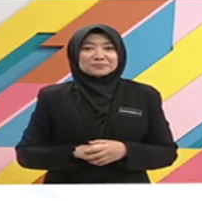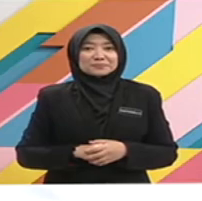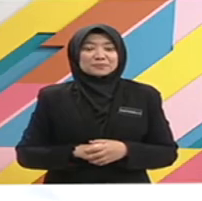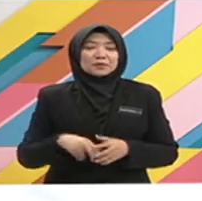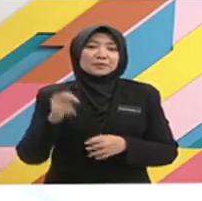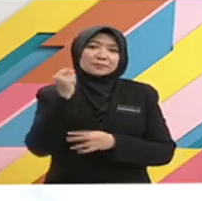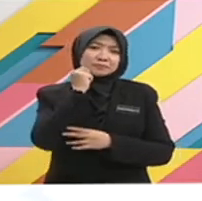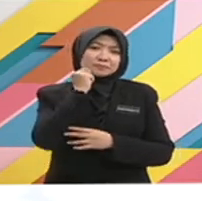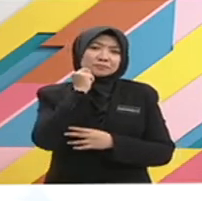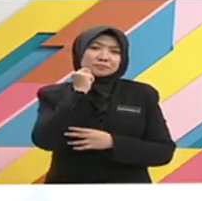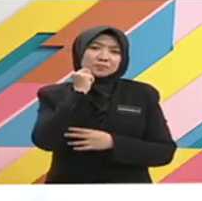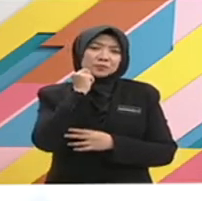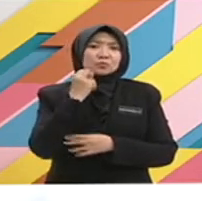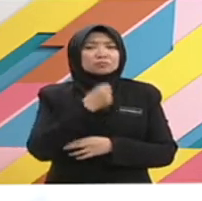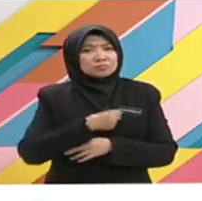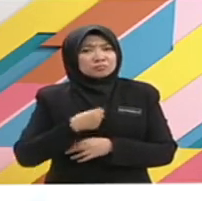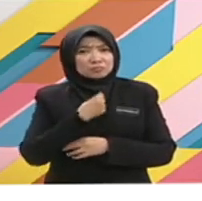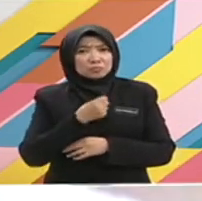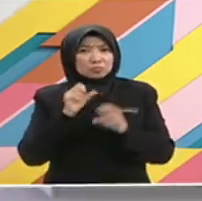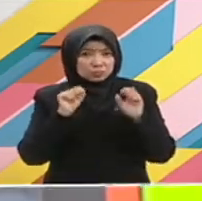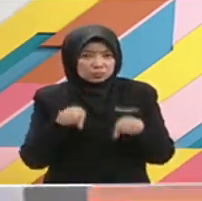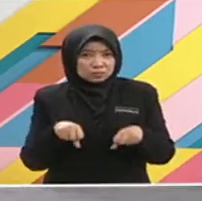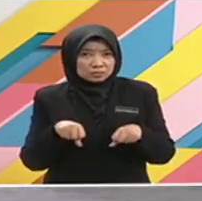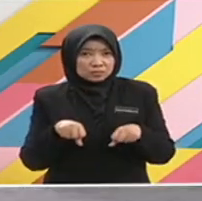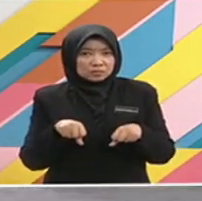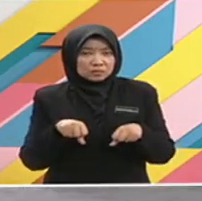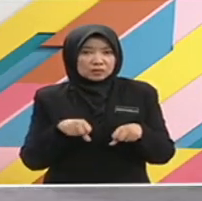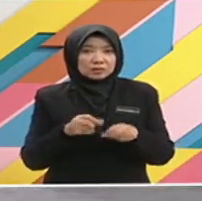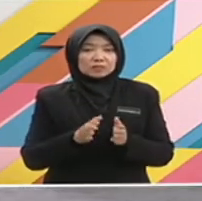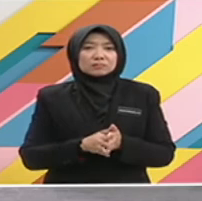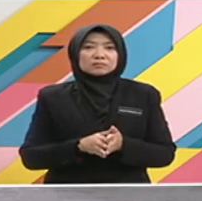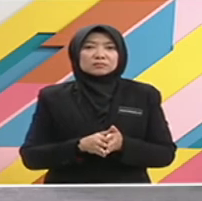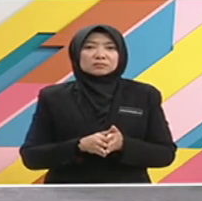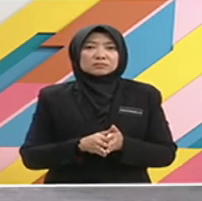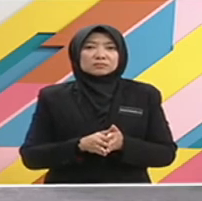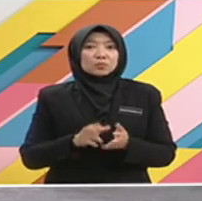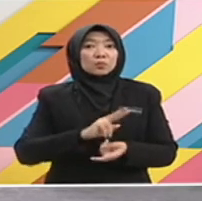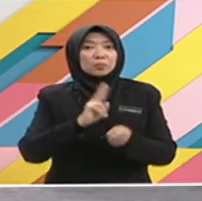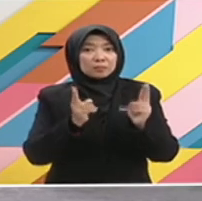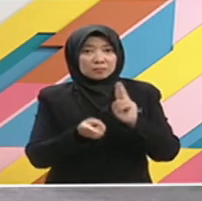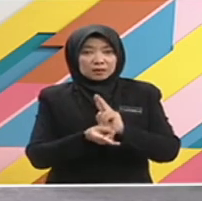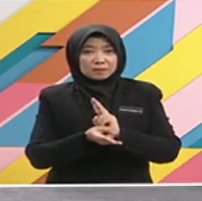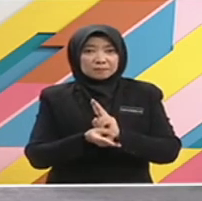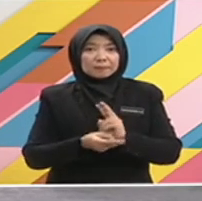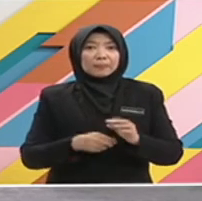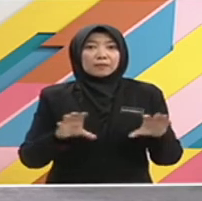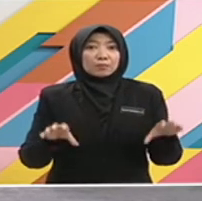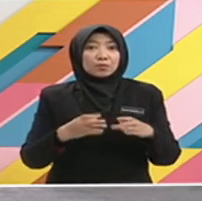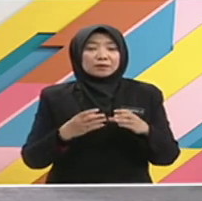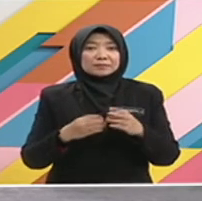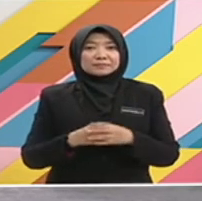ya, saya. Minta maaf, boleh tak kalau terbalikkan begini? Terbalikkan. Sebab kita akan buat bentuk ataupun akan buat corak